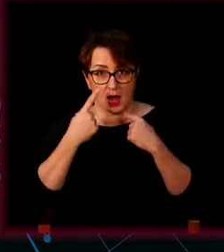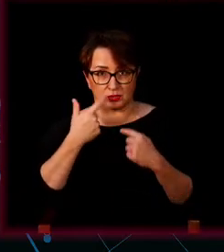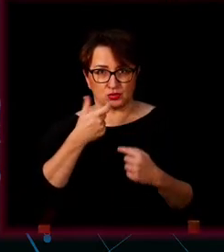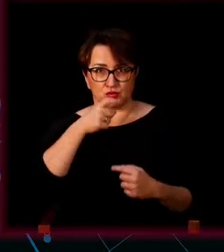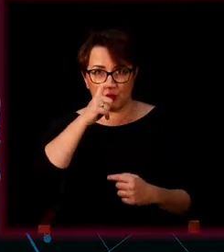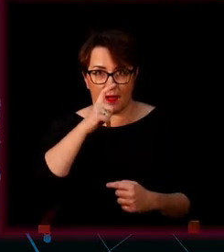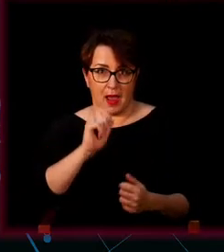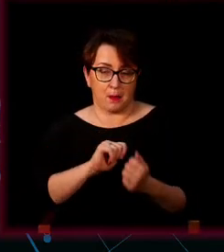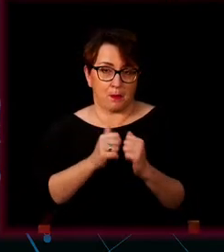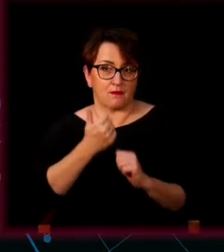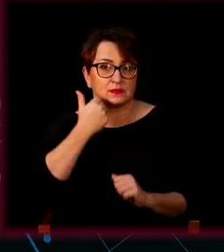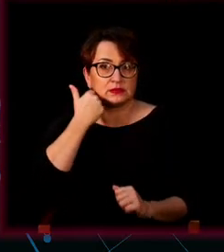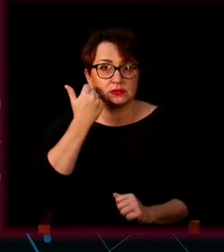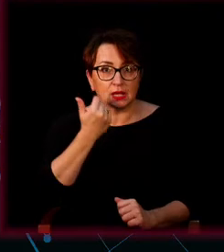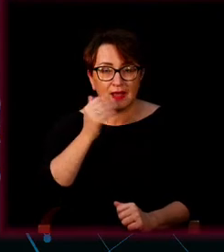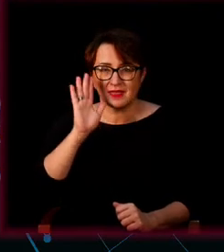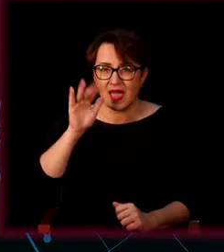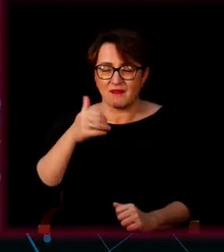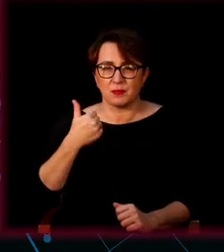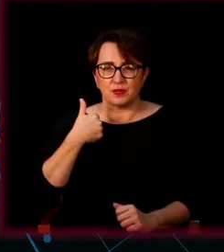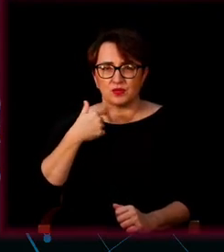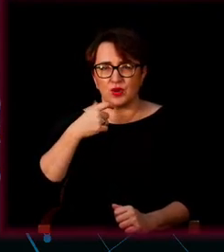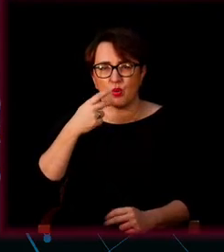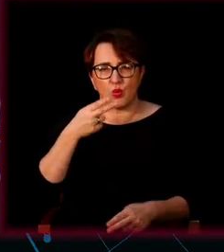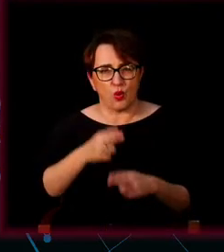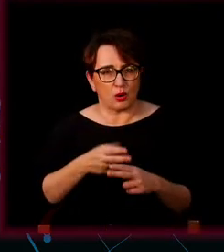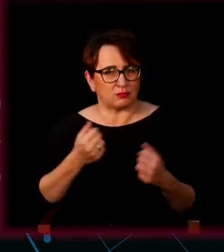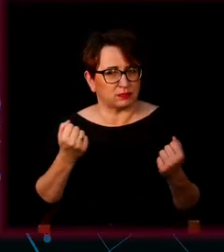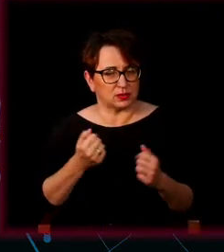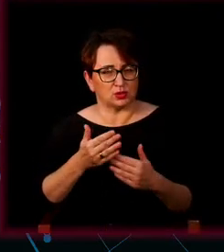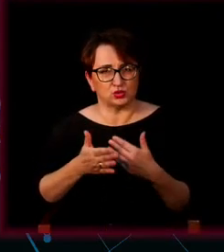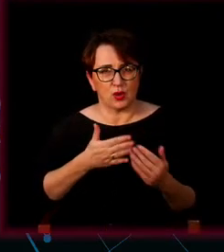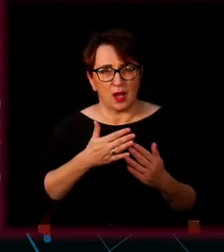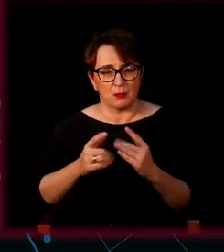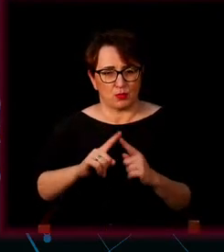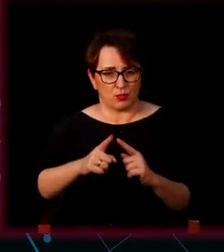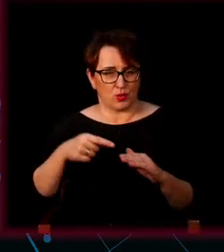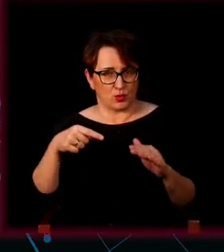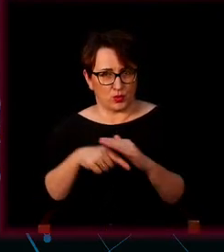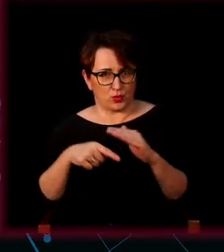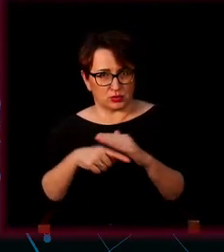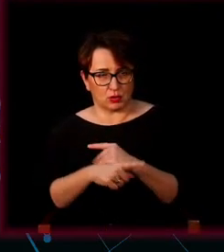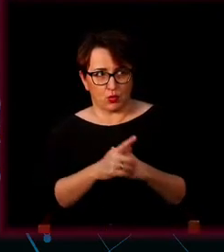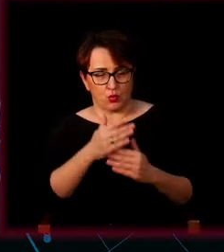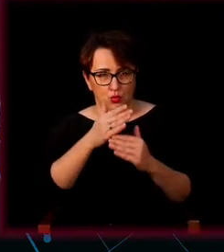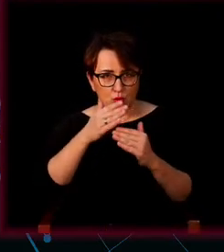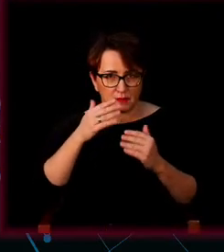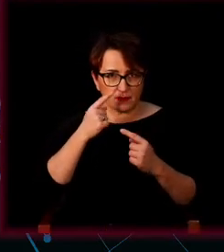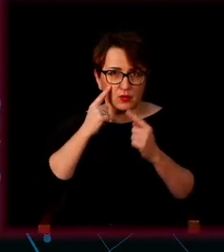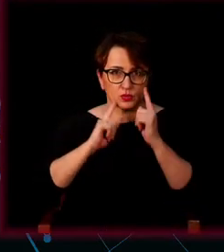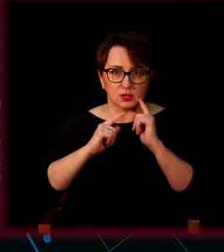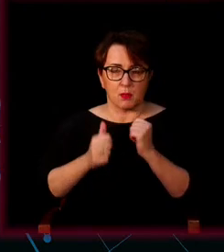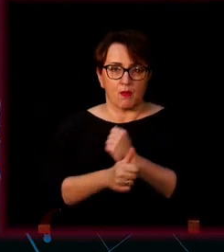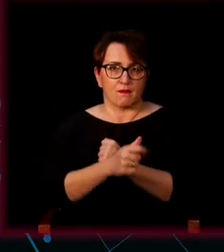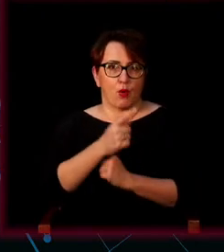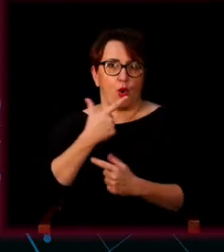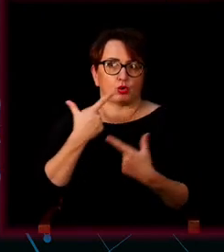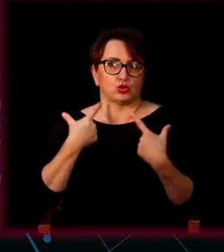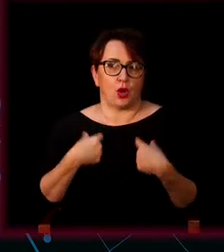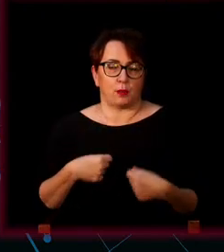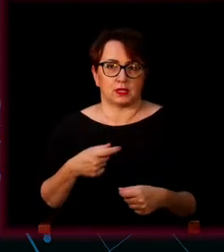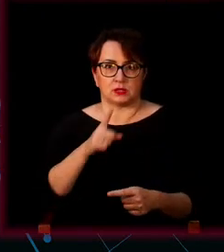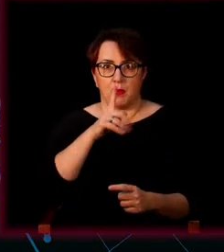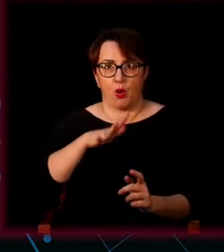albo wstydliwego. Nawet kiedy był bardzo chory i słaby w pierwszych dniach po ucieczce, ukrywał przede mną łzy z powodów osobistych,